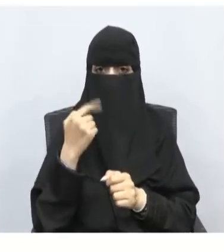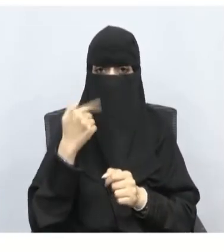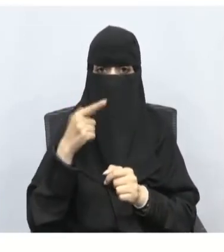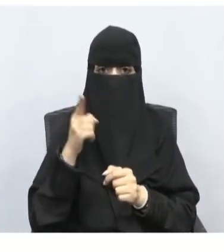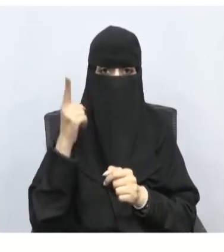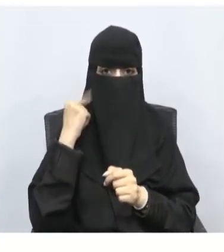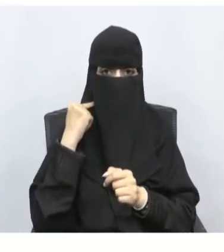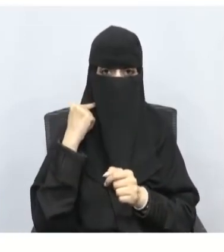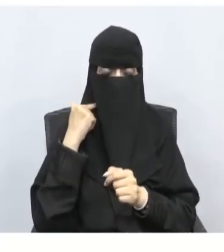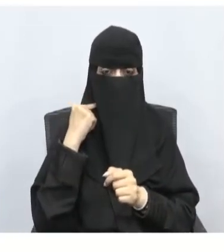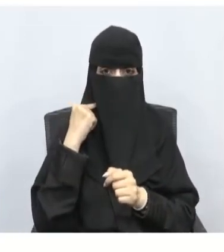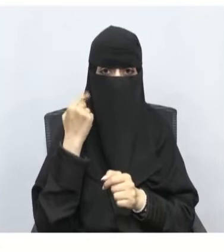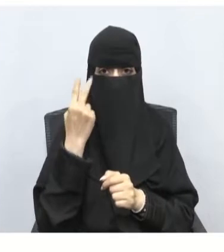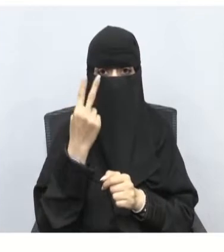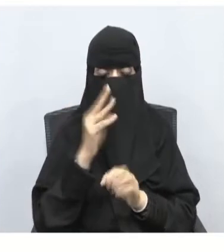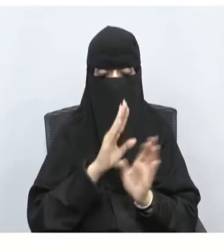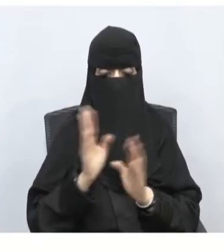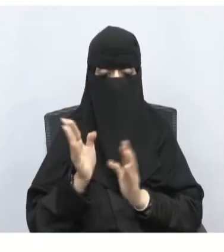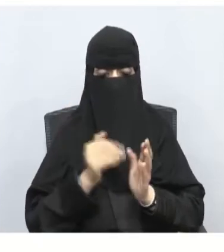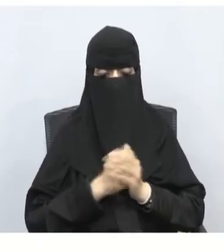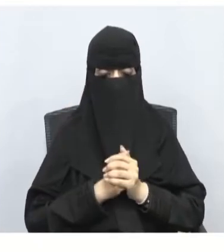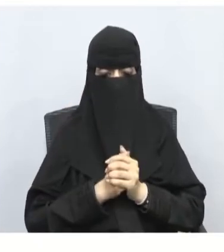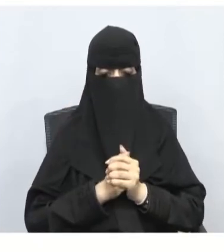علو الصوت 2 فقط.